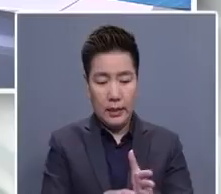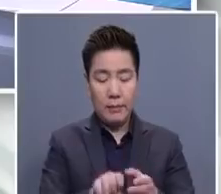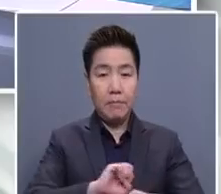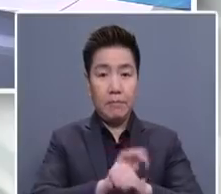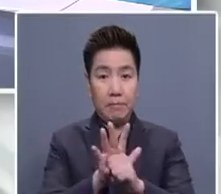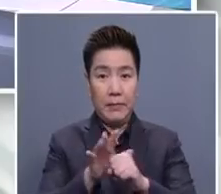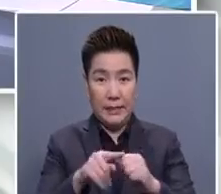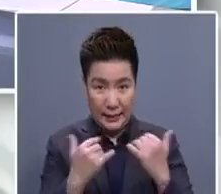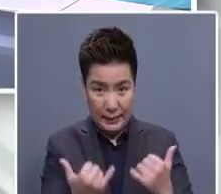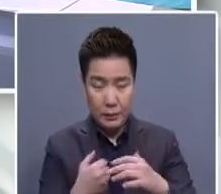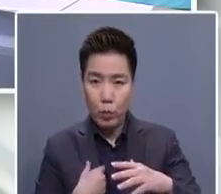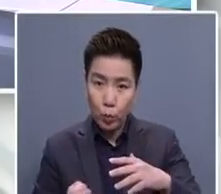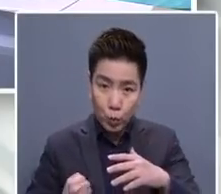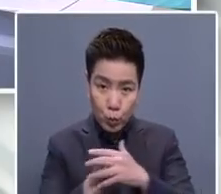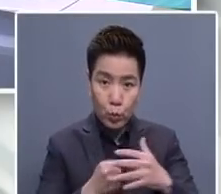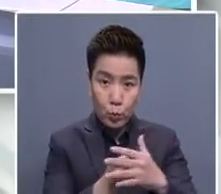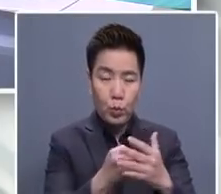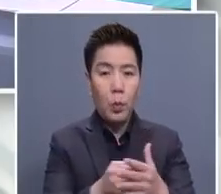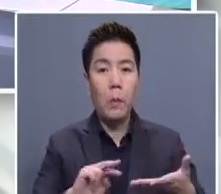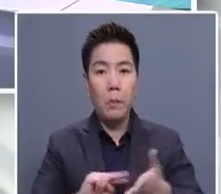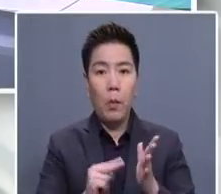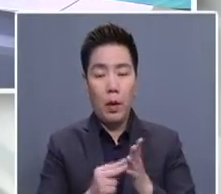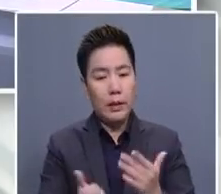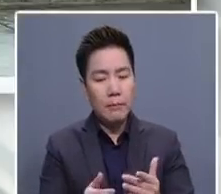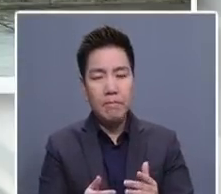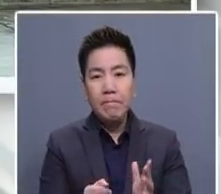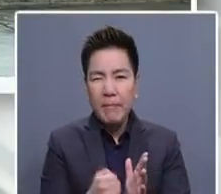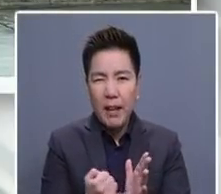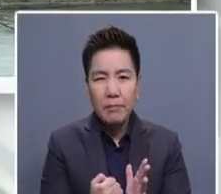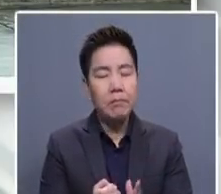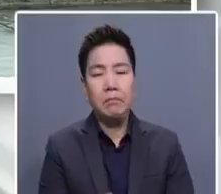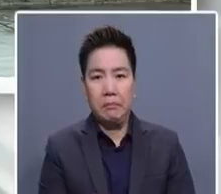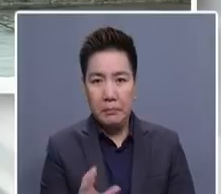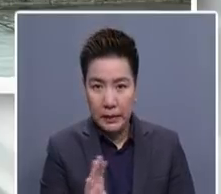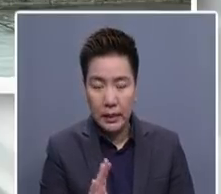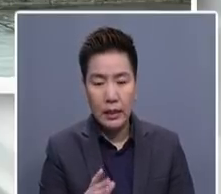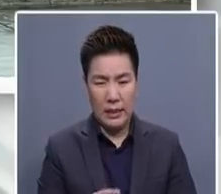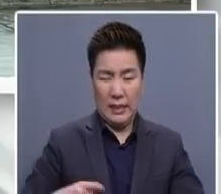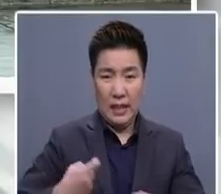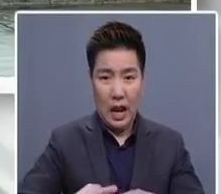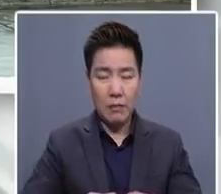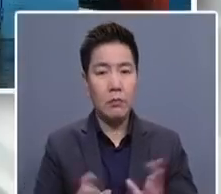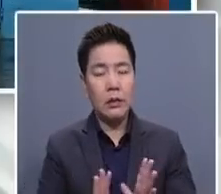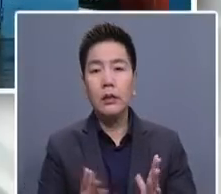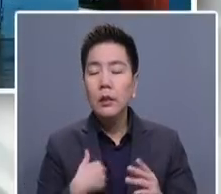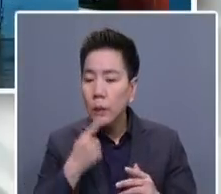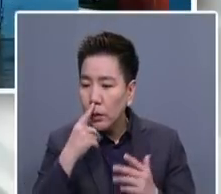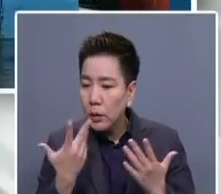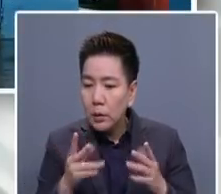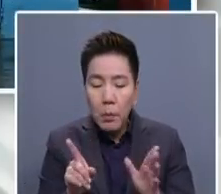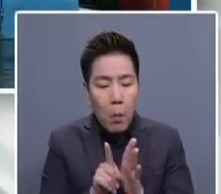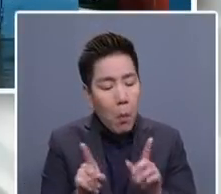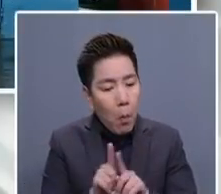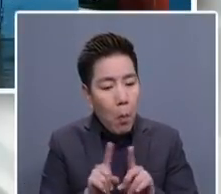การณ์โควิดเนี่ยมันไม่ใช่เรื่องง่ายแต่ว่าไม่ใช่เรื่องยากไม่ใช่เรื่องง่ายเนี่ยก็ไม่ใช่หมาย